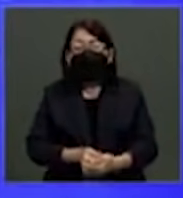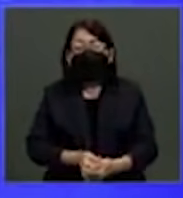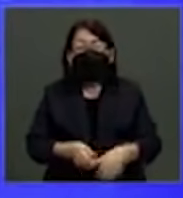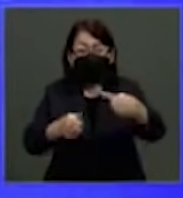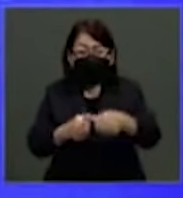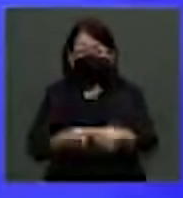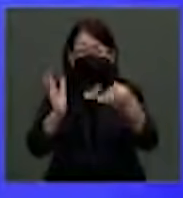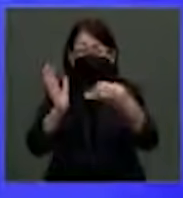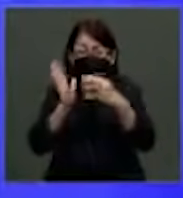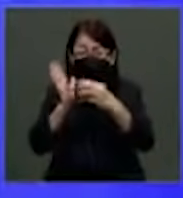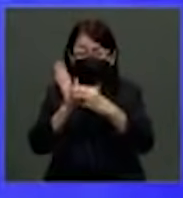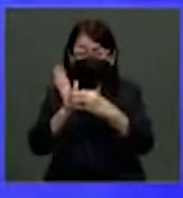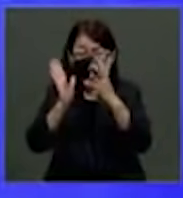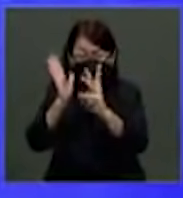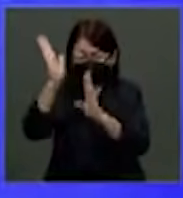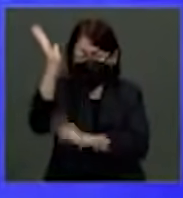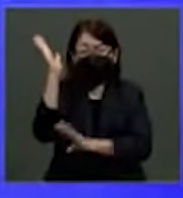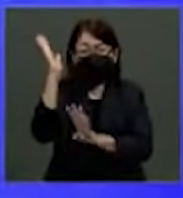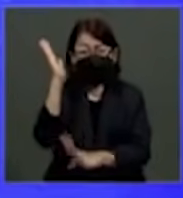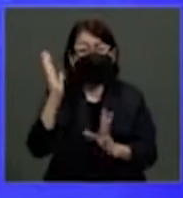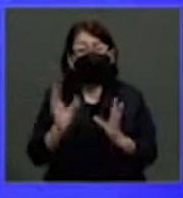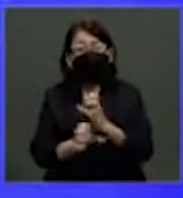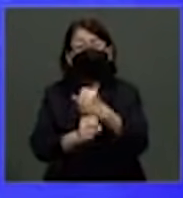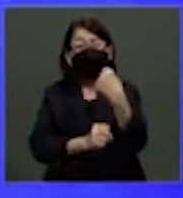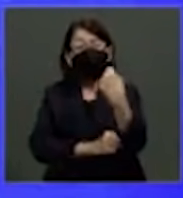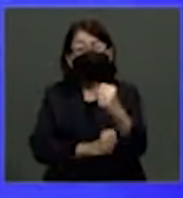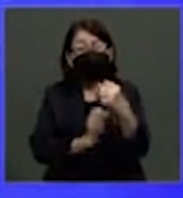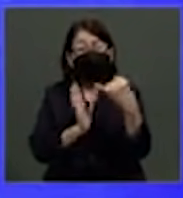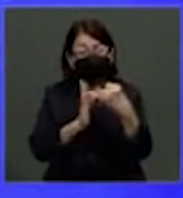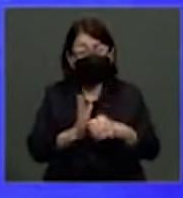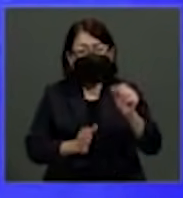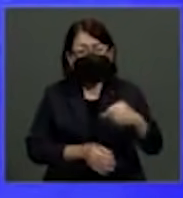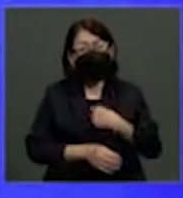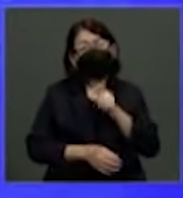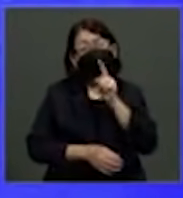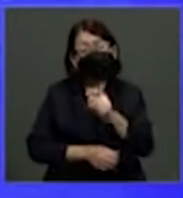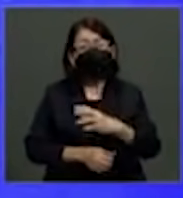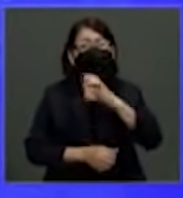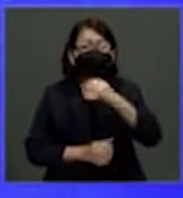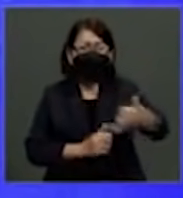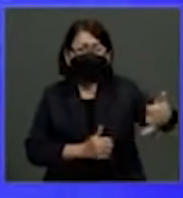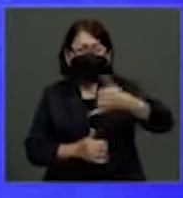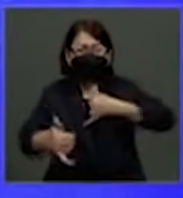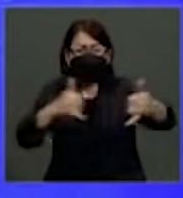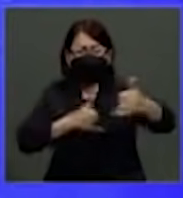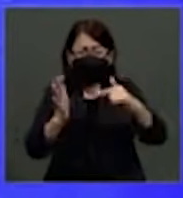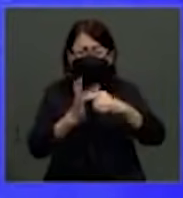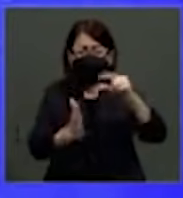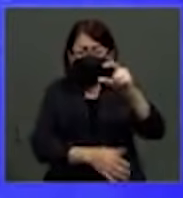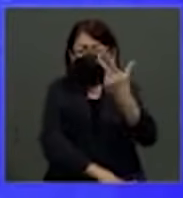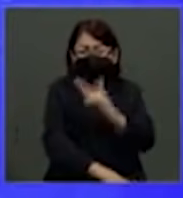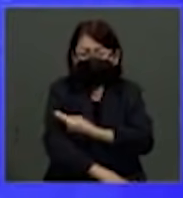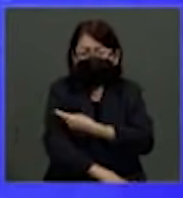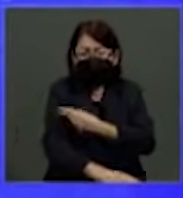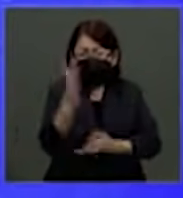ติใน2ประเด็นนะคะประเด็นแรกเรื่องของการเดินทางค่ะสำหรับในพื้นที่ควบคุมสูงสุดและเข้มงวด10จังหวัดมีคำถ